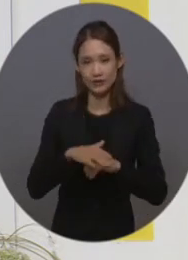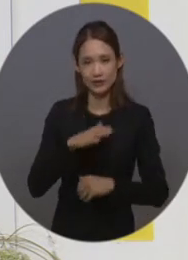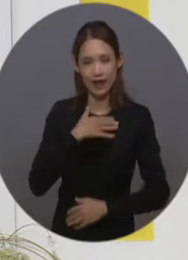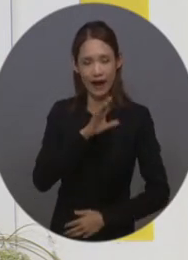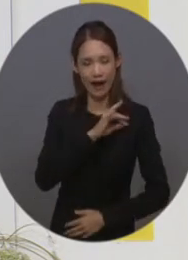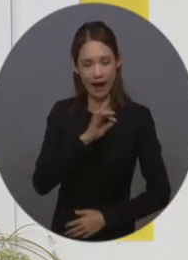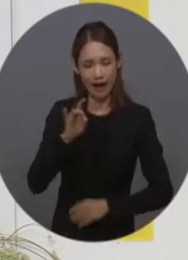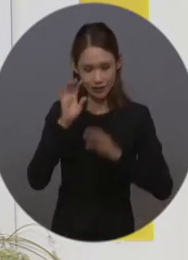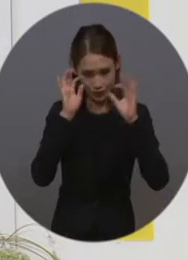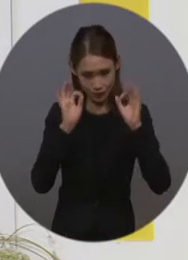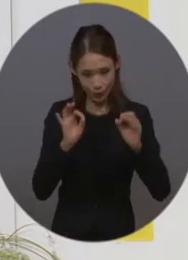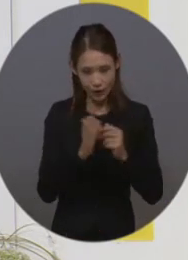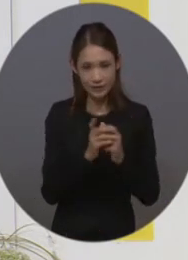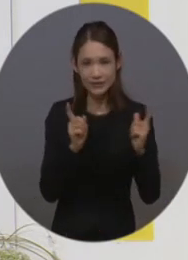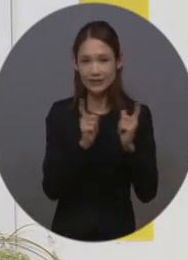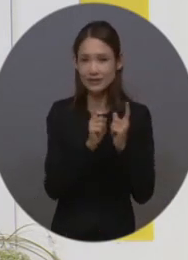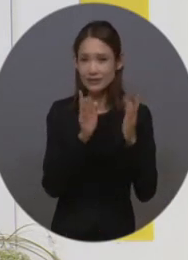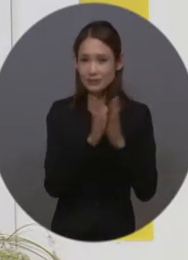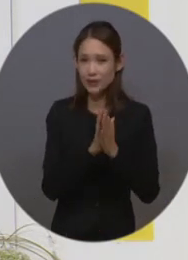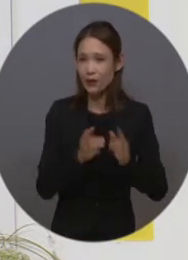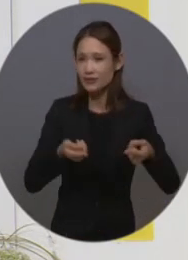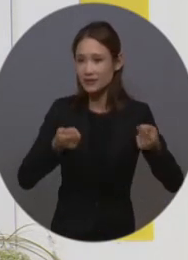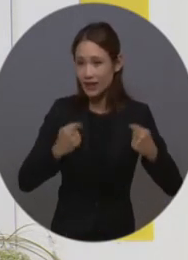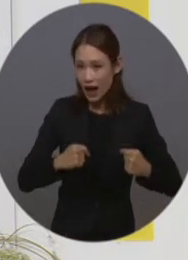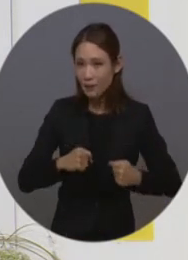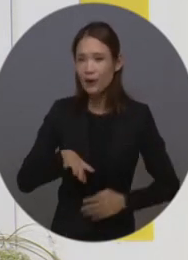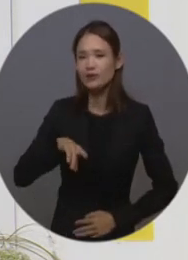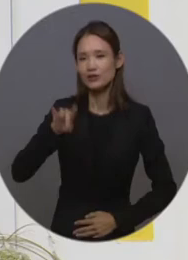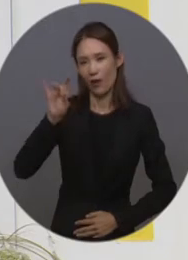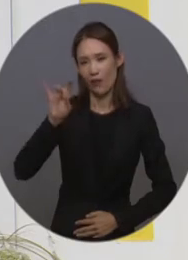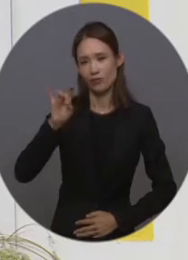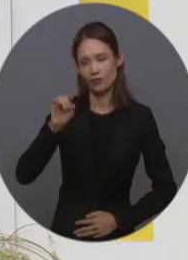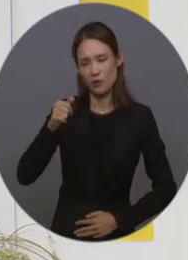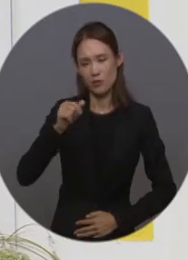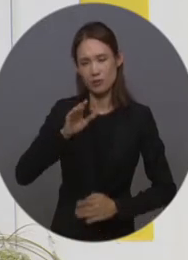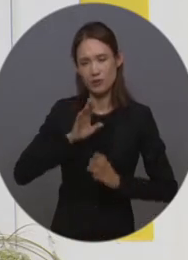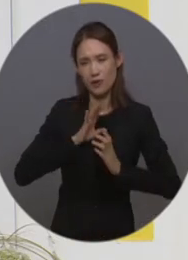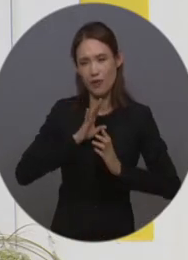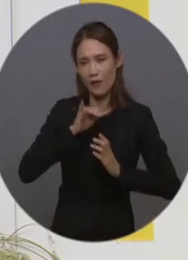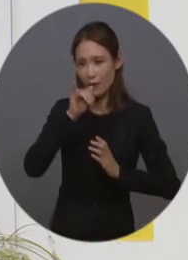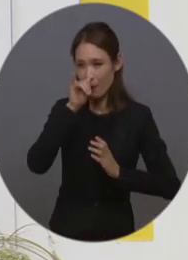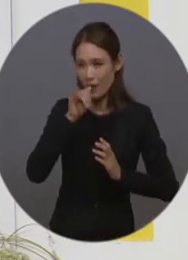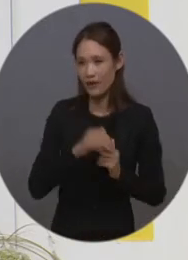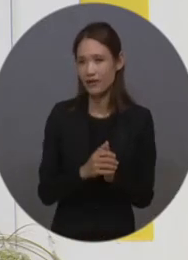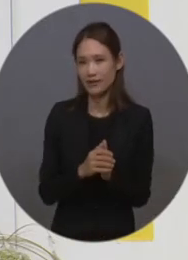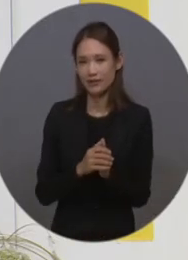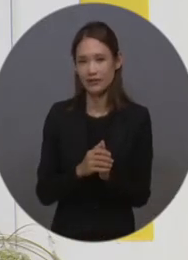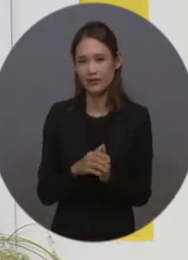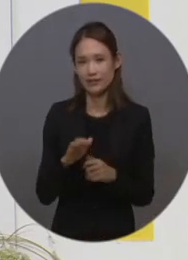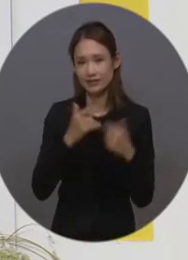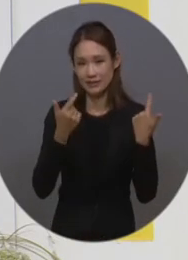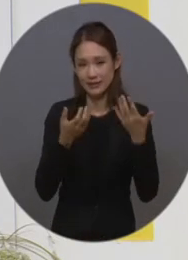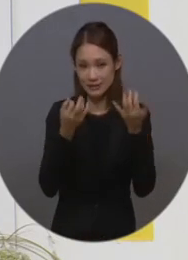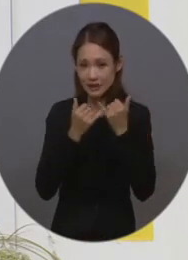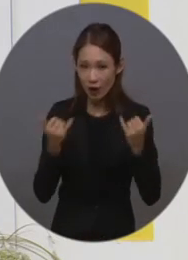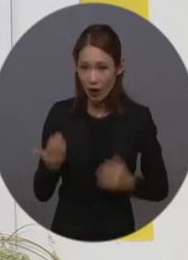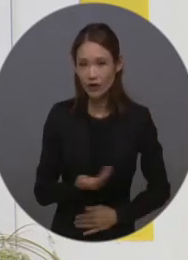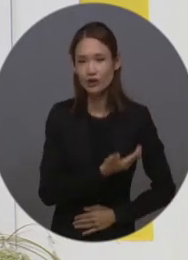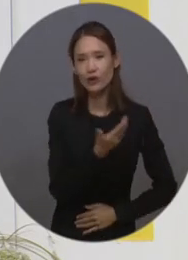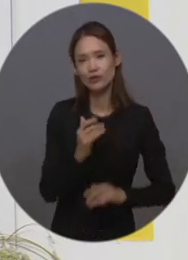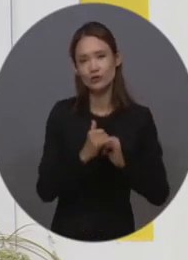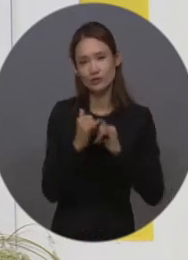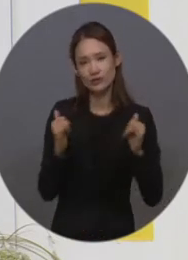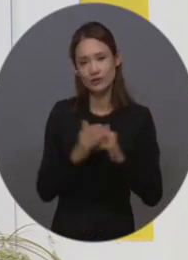보는데요. 실제 이렇게 나온 건 처음입니다. 조금 떨리기도 하고요. 그런데 우리 늘 시청자와